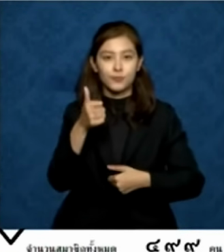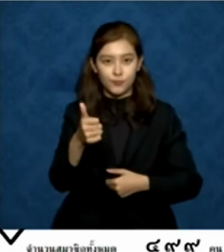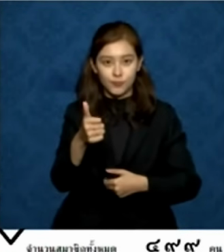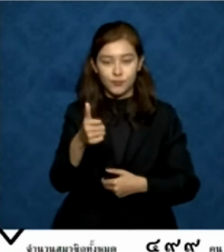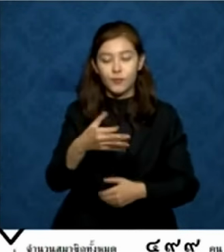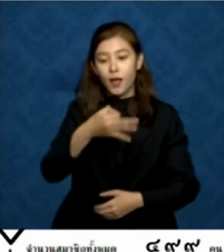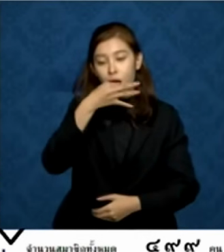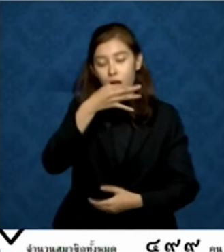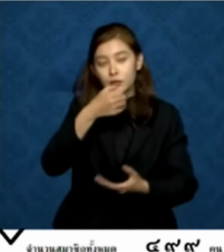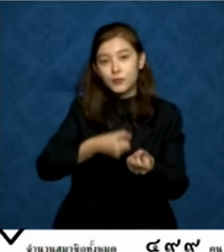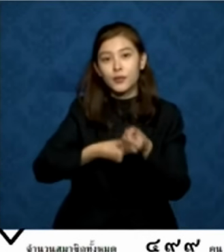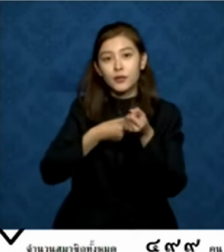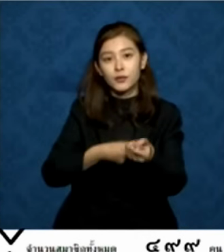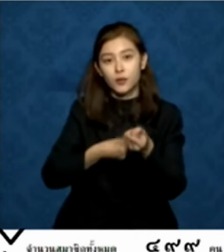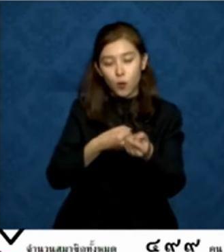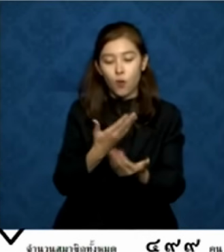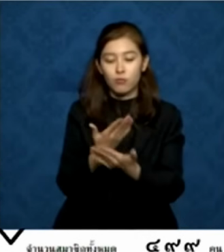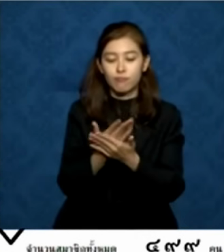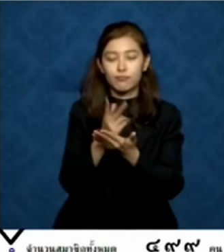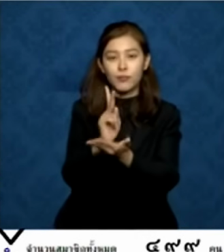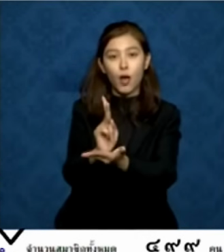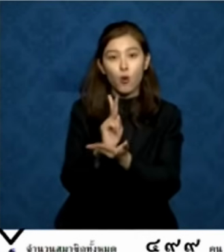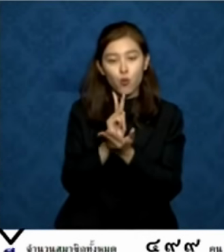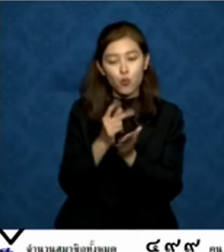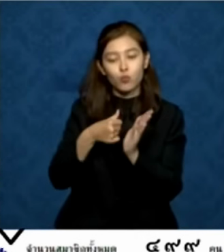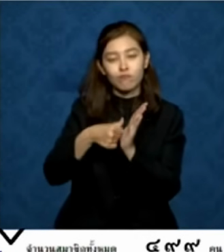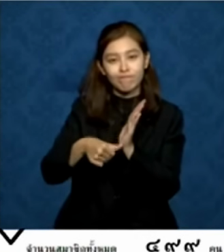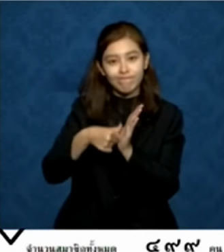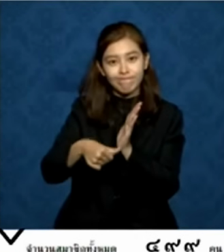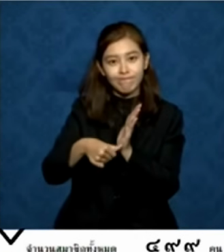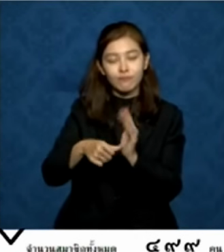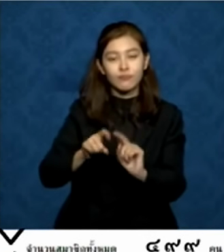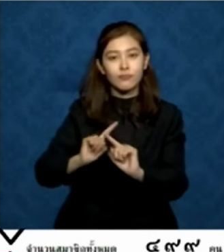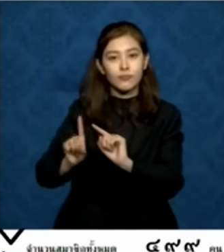รผ่านกองทุนฟื้นฟูและพัฒนาเกษตรกร